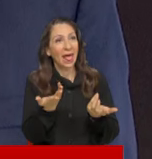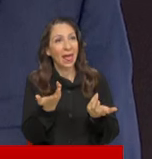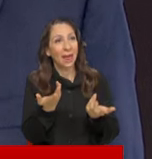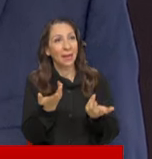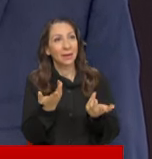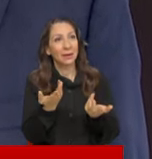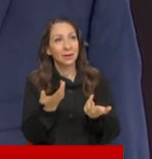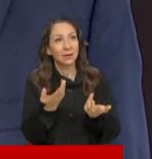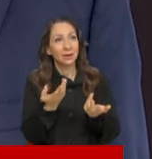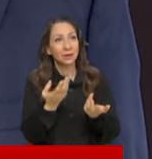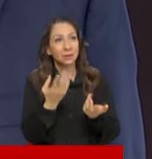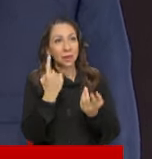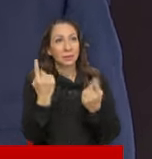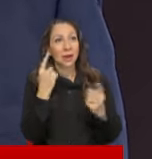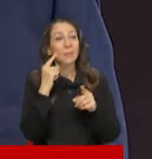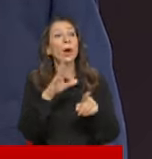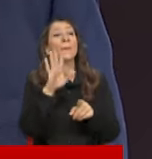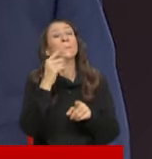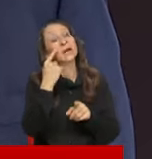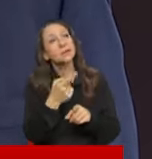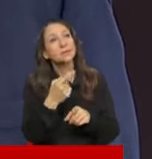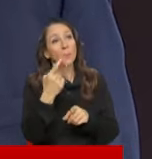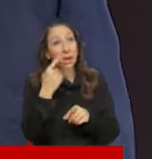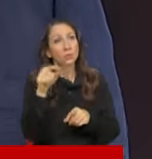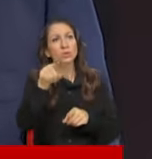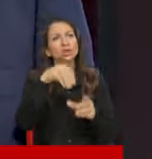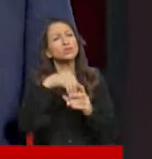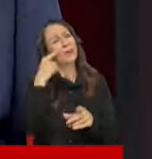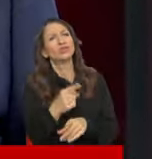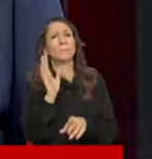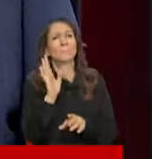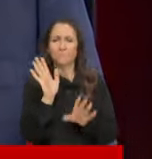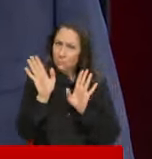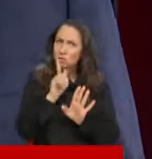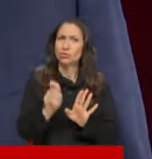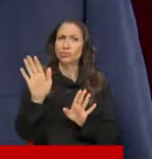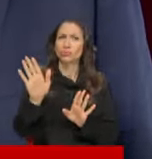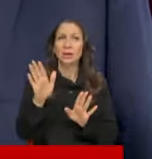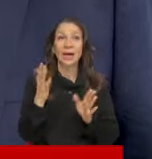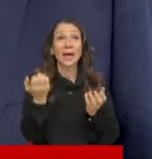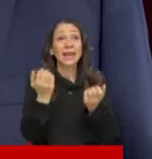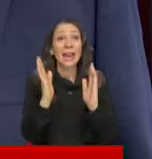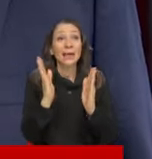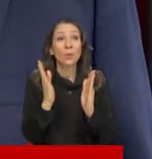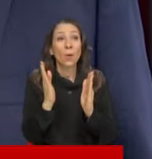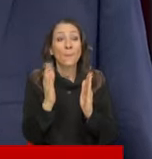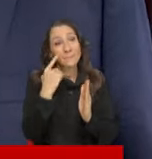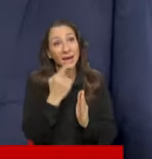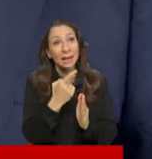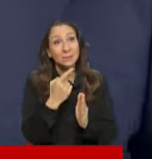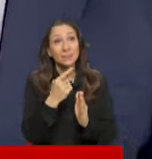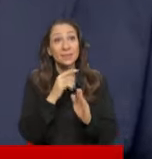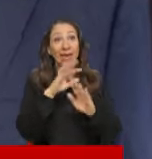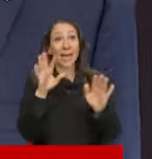gidiyor tek tek takip edemem şimdi ama bakarız Bakarız bugün sizin için bakalım gidiyor Evet neyle gidiyor bakalım yani